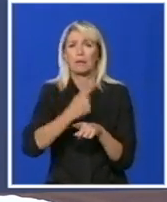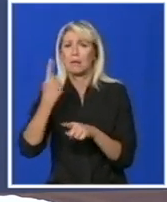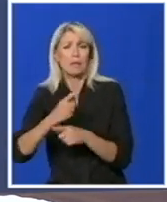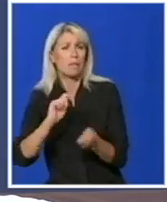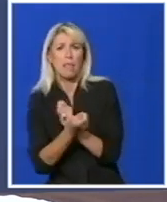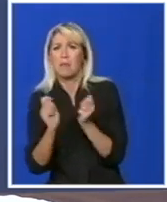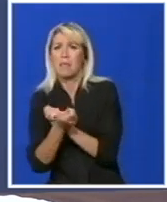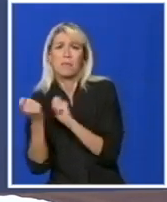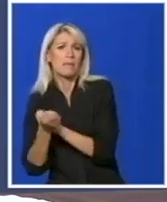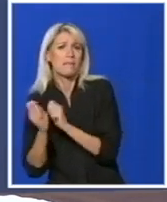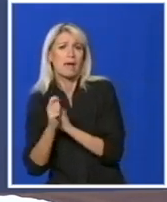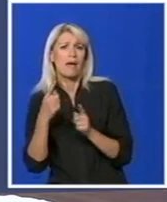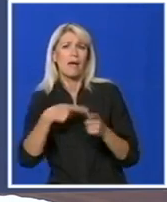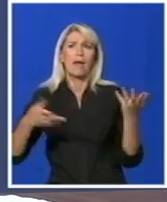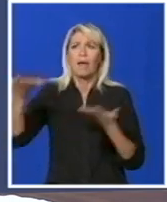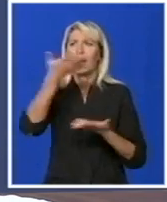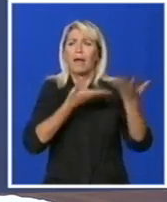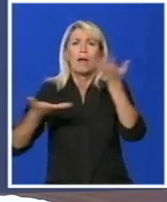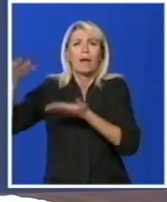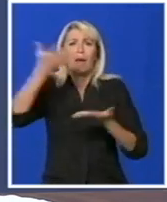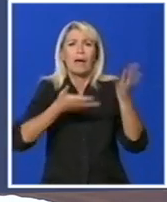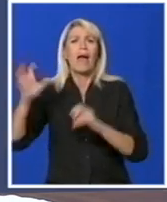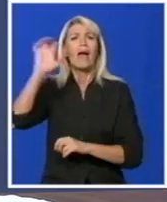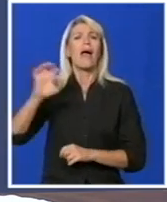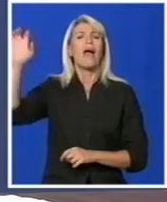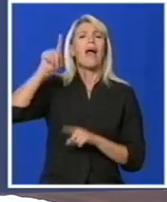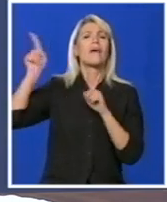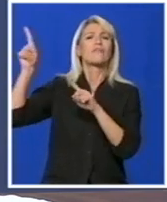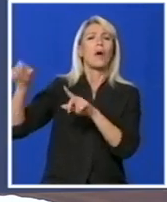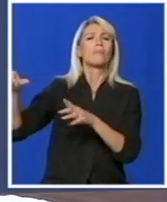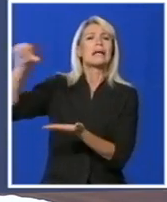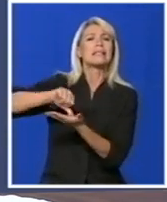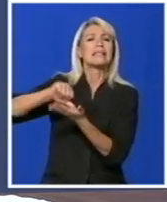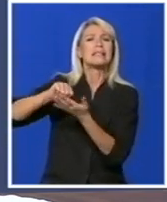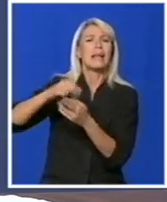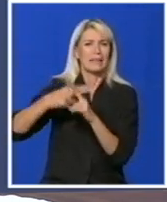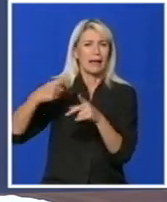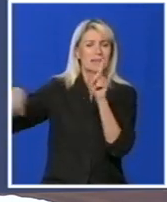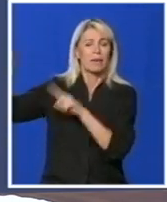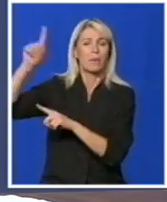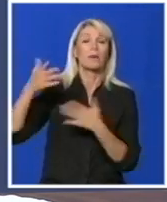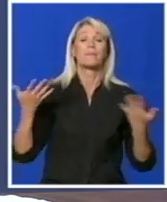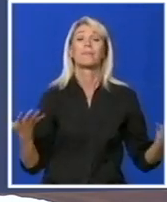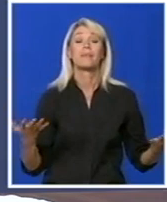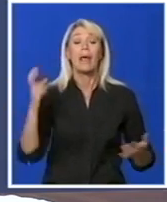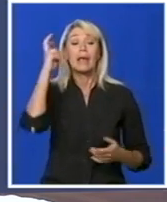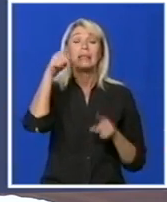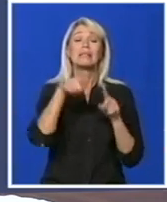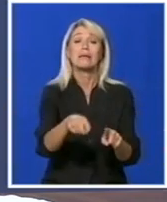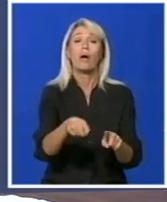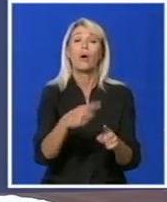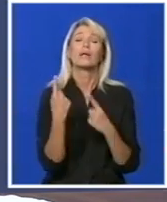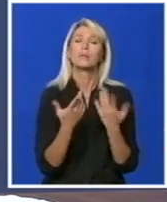i razmenjujući podatke i prateći taj Evropski centar za zarazne bolesti. U Crnoj Gori imamo jednu situaciju da smo 28.